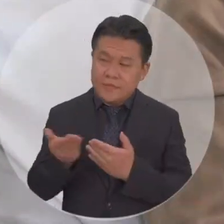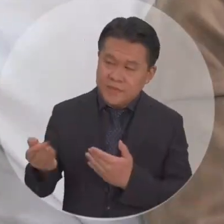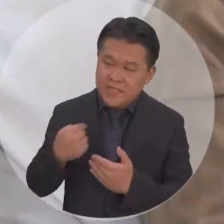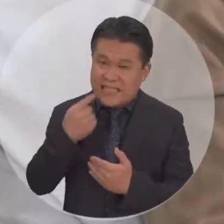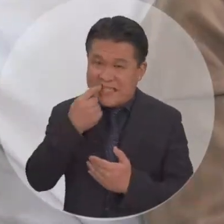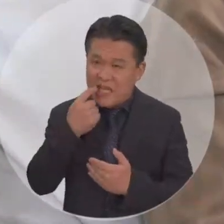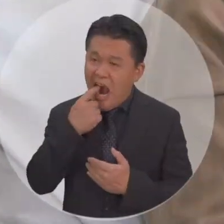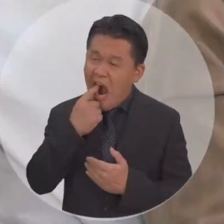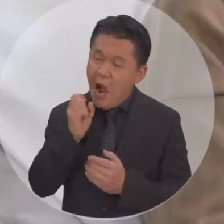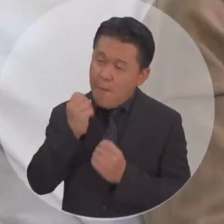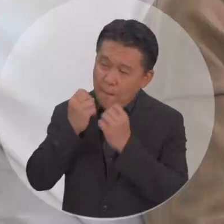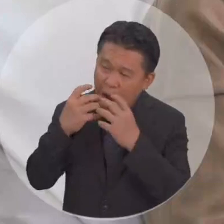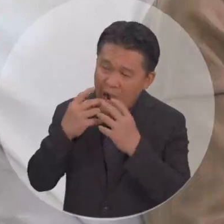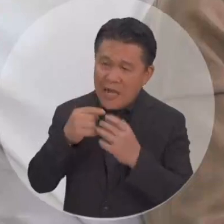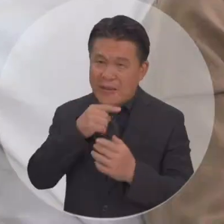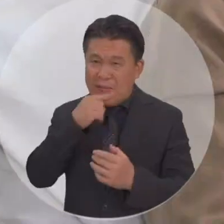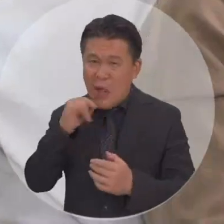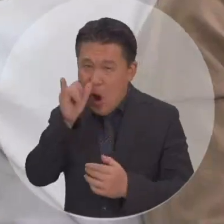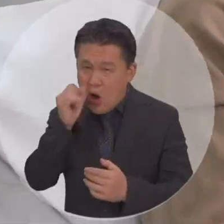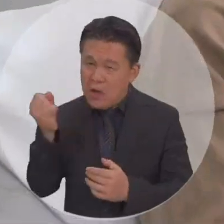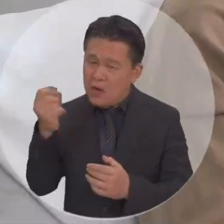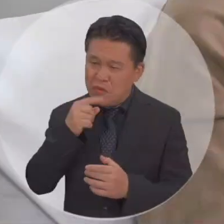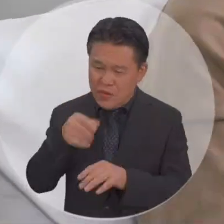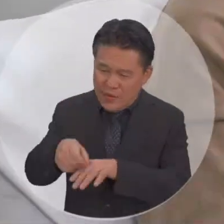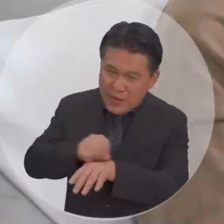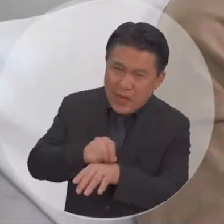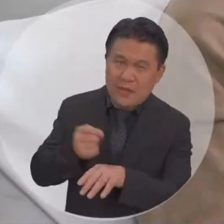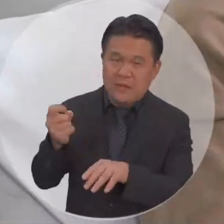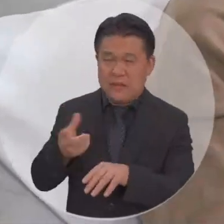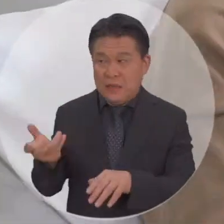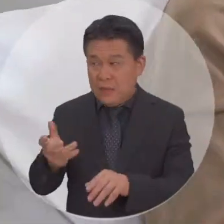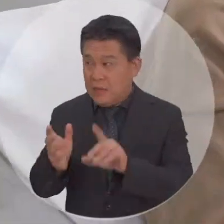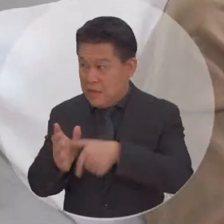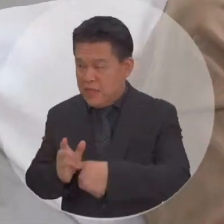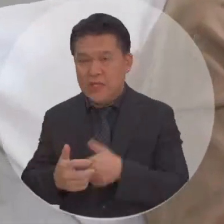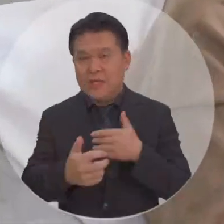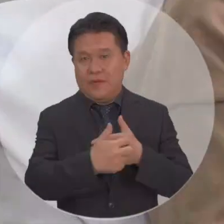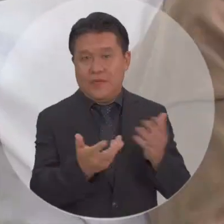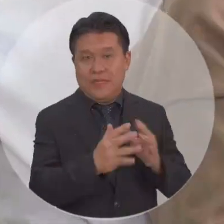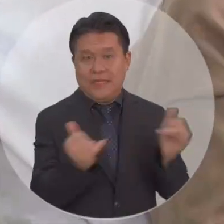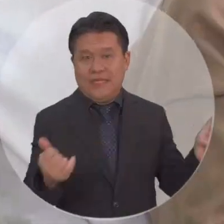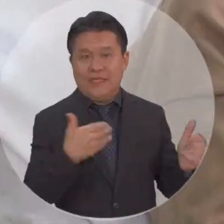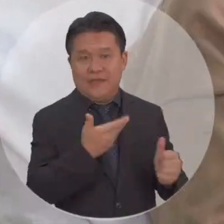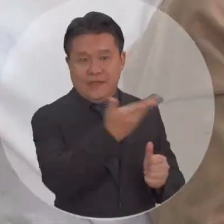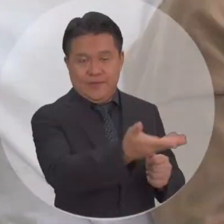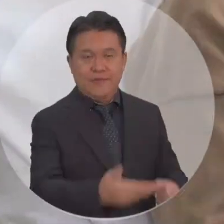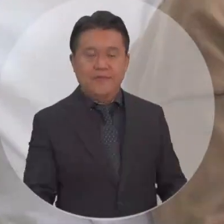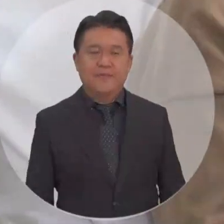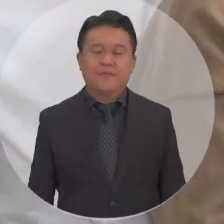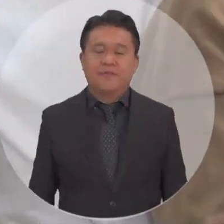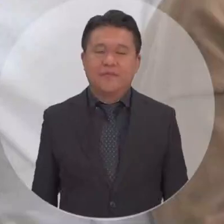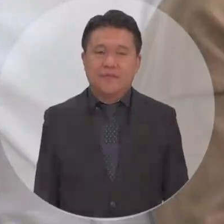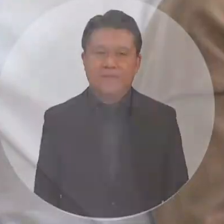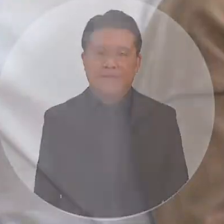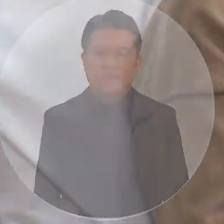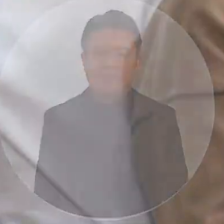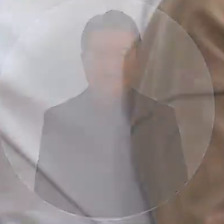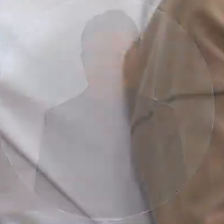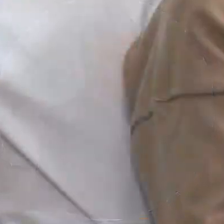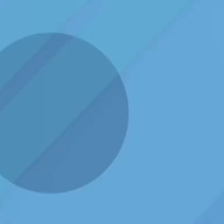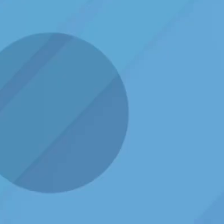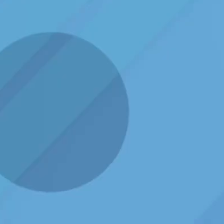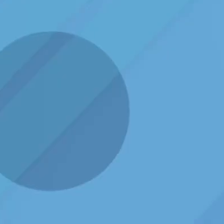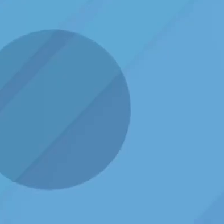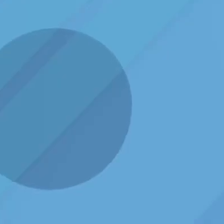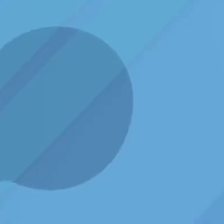대상자의 입안이 부어 있거나 피가 보이거나 피부가 벗겨지거나 아파하는 때는 요양병원 종사자에게 알려줍니다.